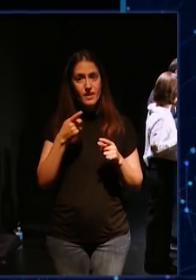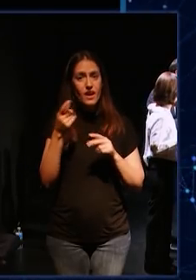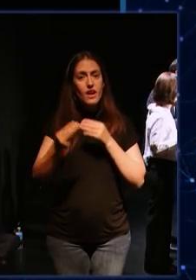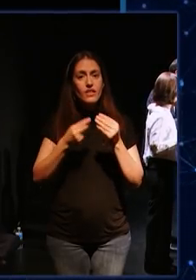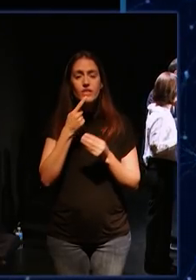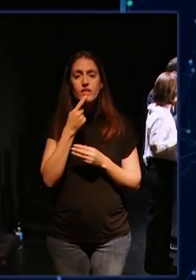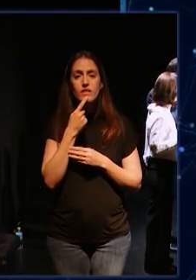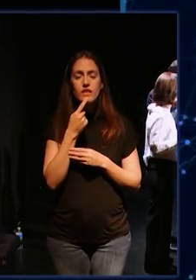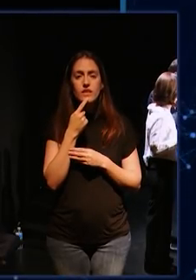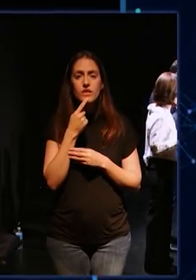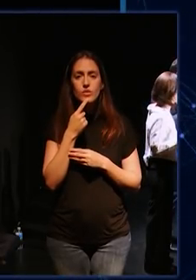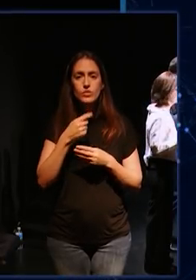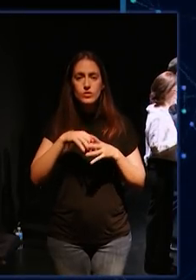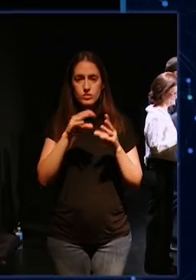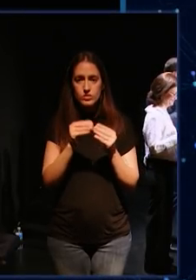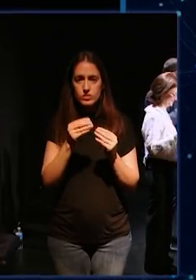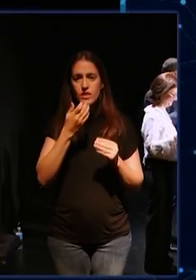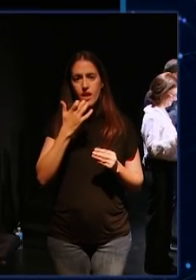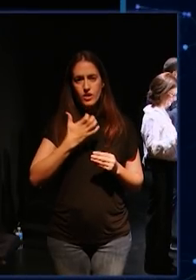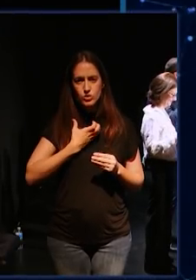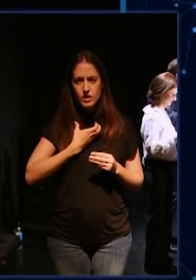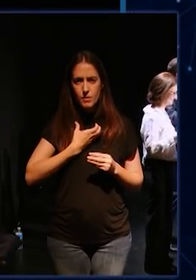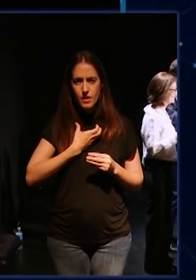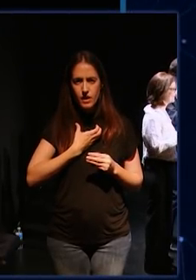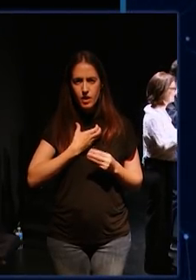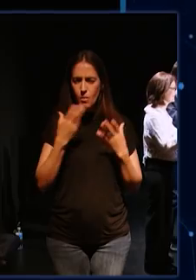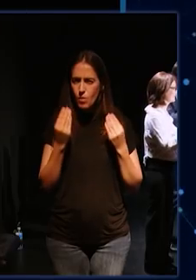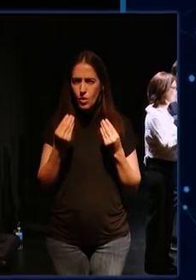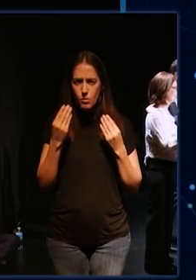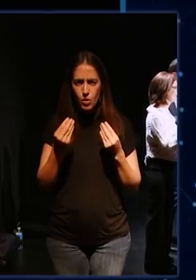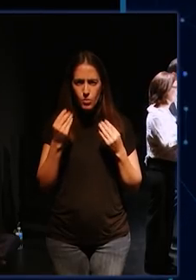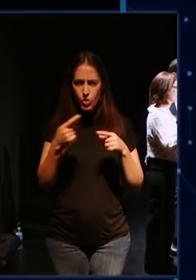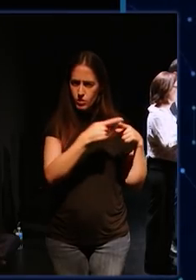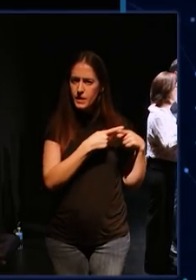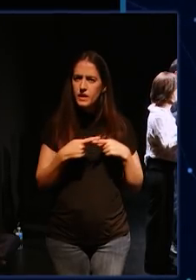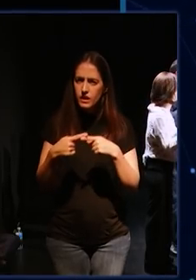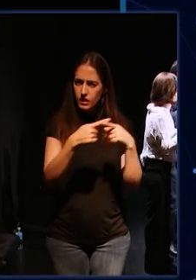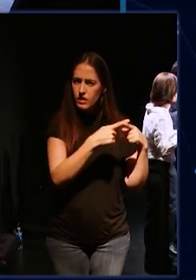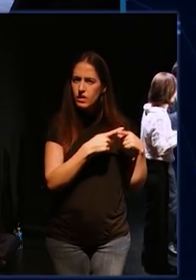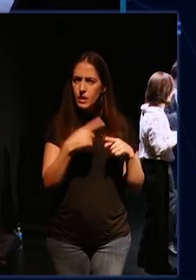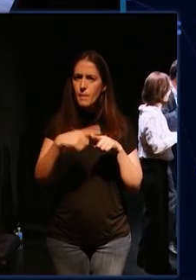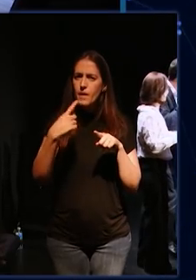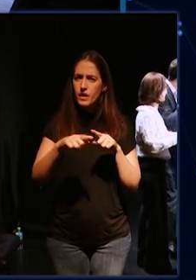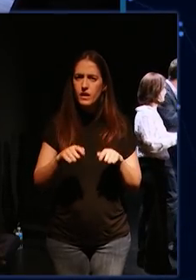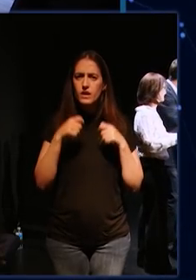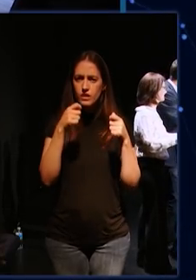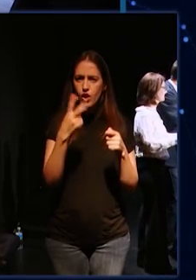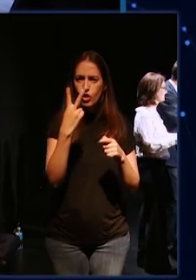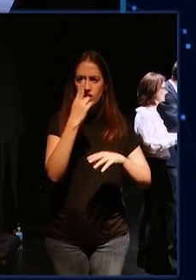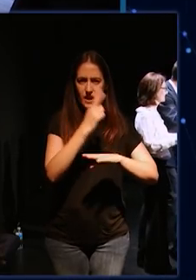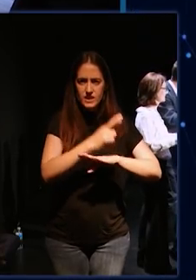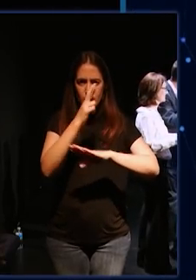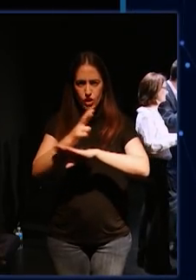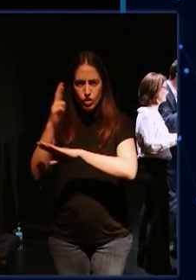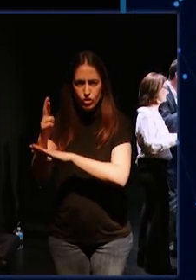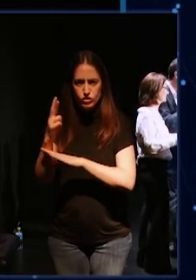és d'un ajuntament realment molt, molt, molt repartit, perquè ha atorgat dos regidors a cadascuna